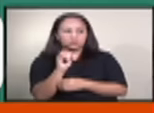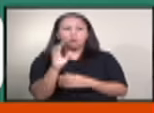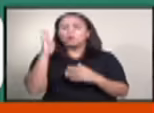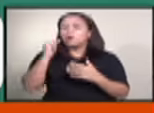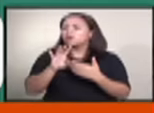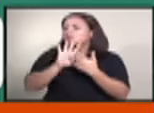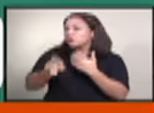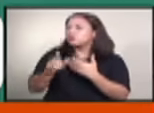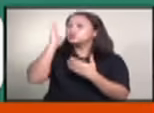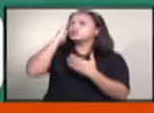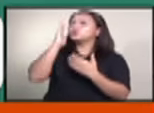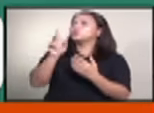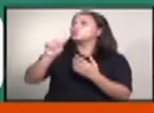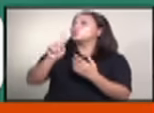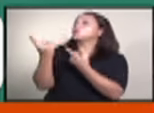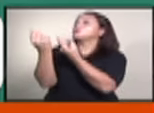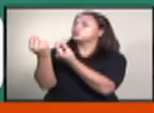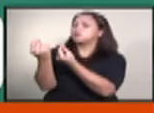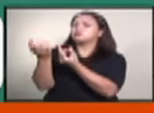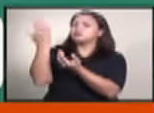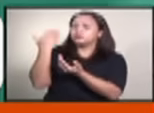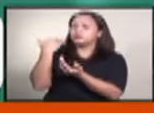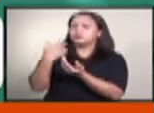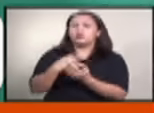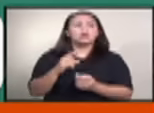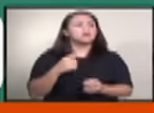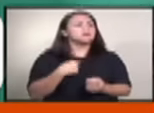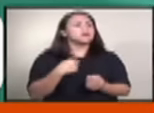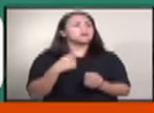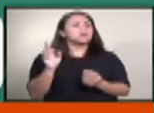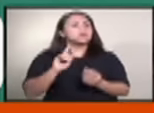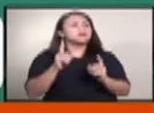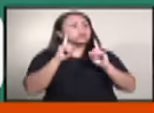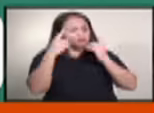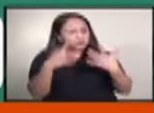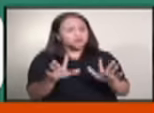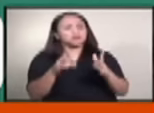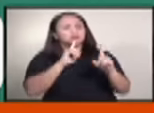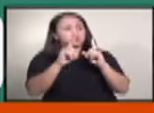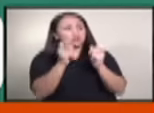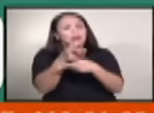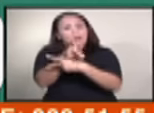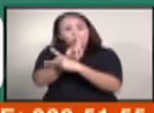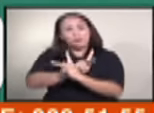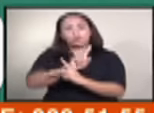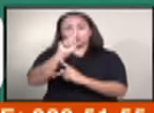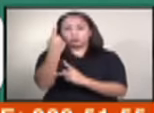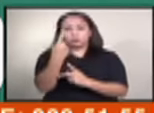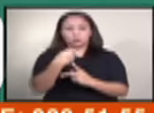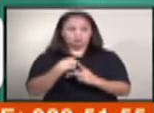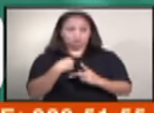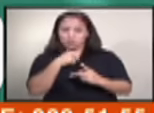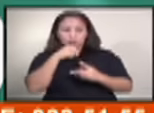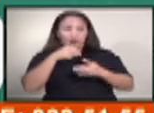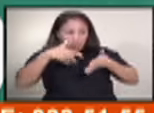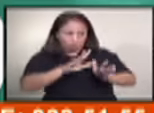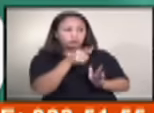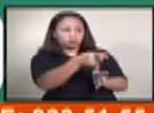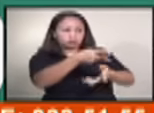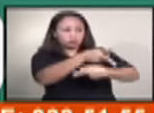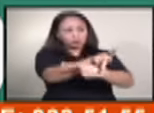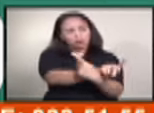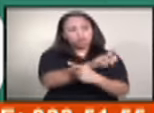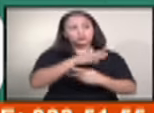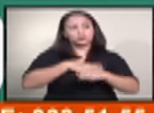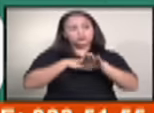alam mo naman yung ginawa mo. Anong ibibigay ano sa'yo? Ano ba bang ginawa mo? Di ba usapan nga natin, hiraman, di ko nga sa'yo pinagdamot si Avo. Tapos ngayon gusto